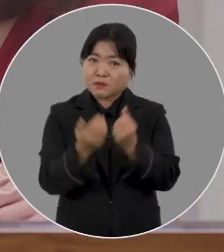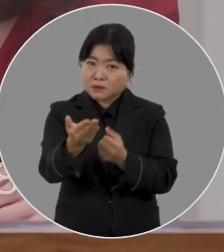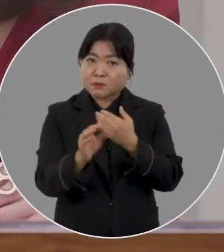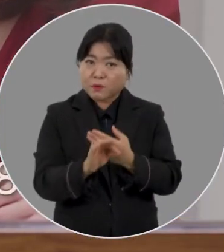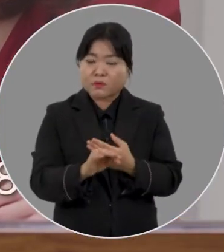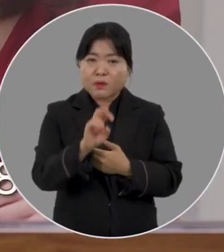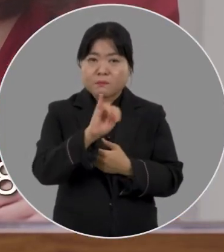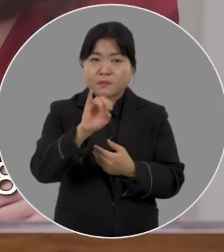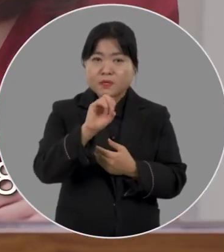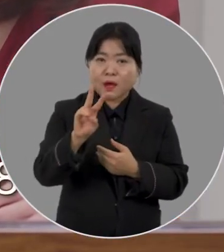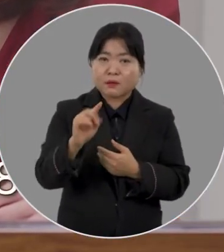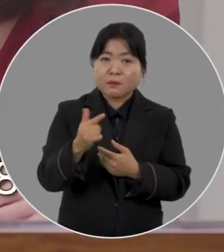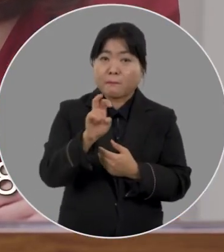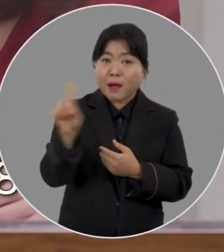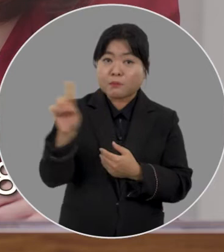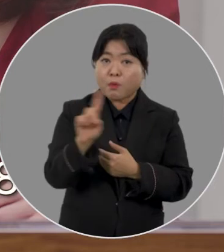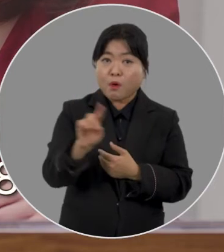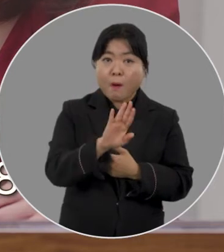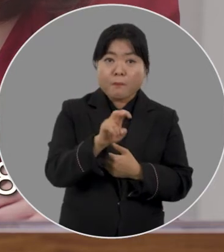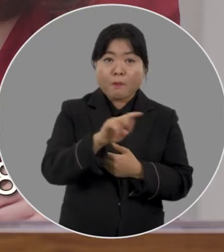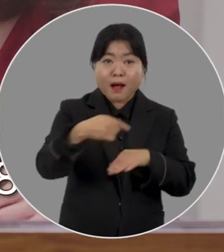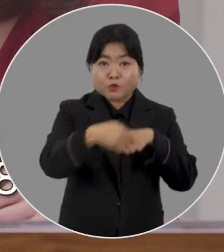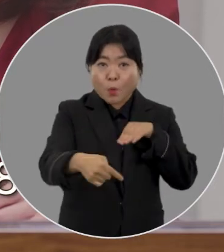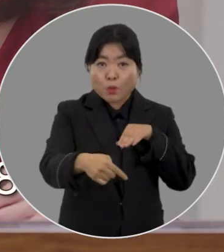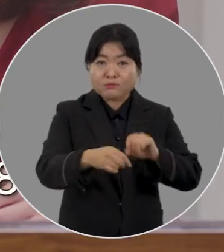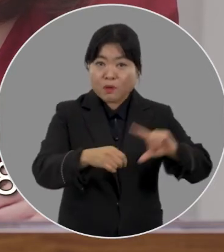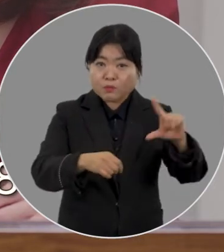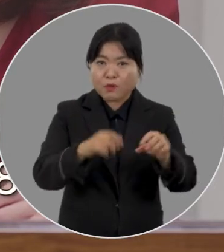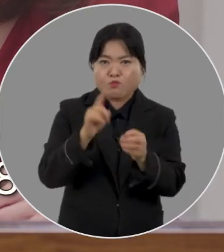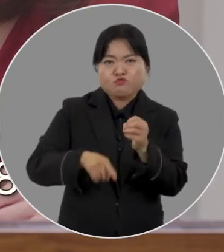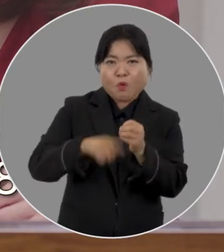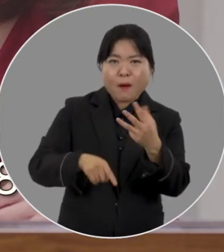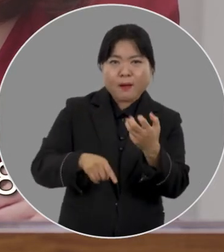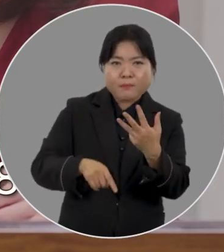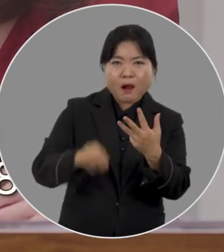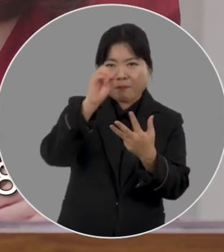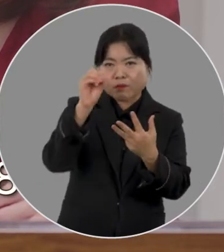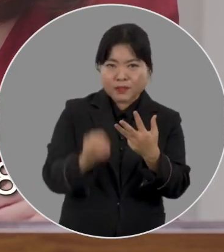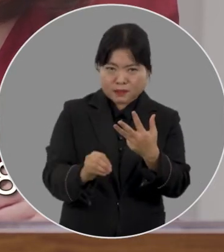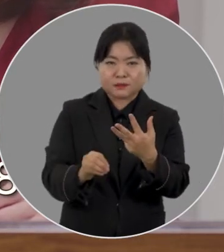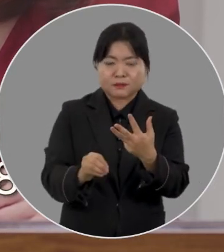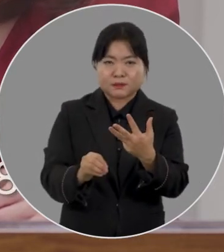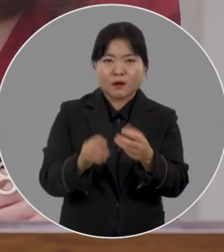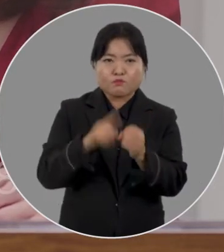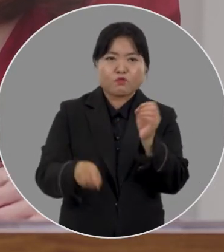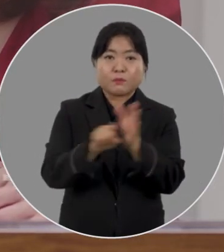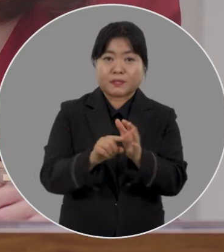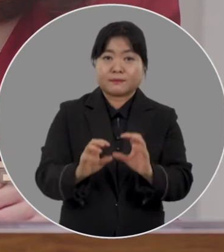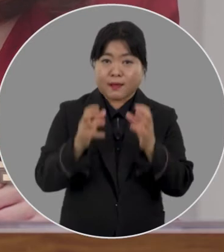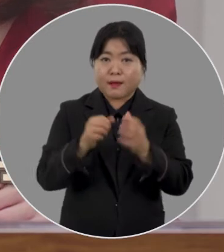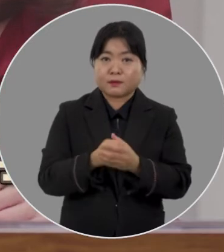그러니까 미얀마는 이제 버마족이 지배적인 인종이고 불교가 이제 88% 정도가 불교를 믿는